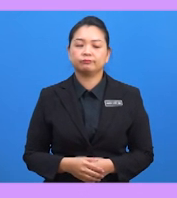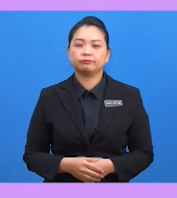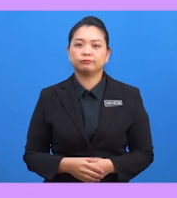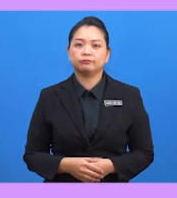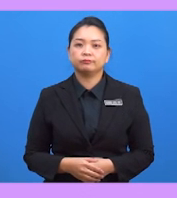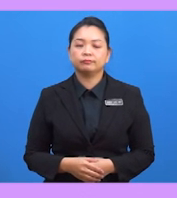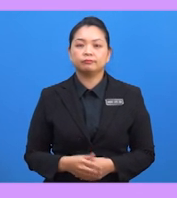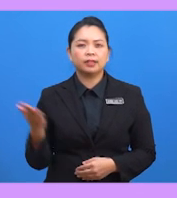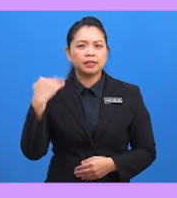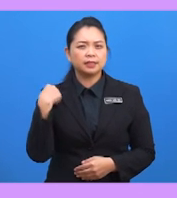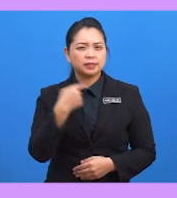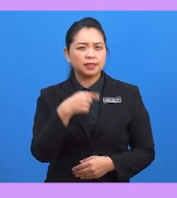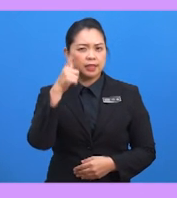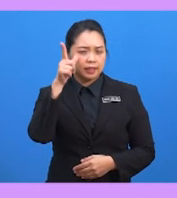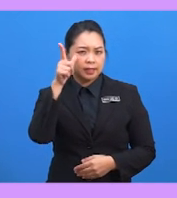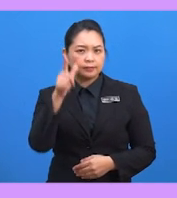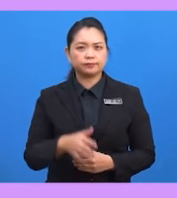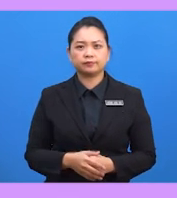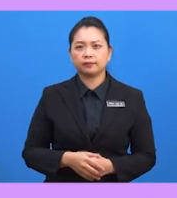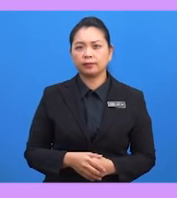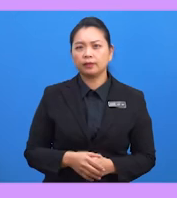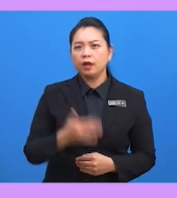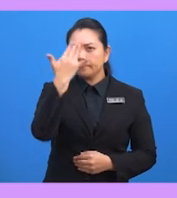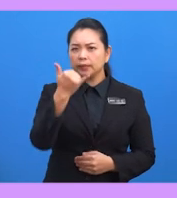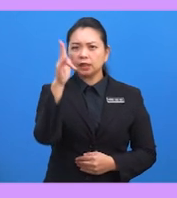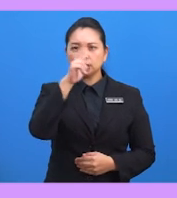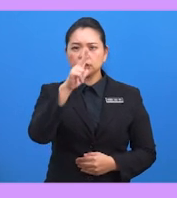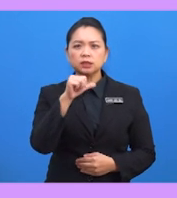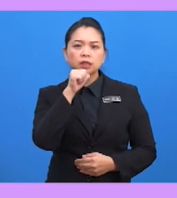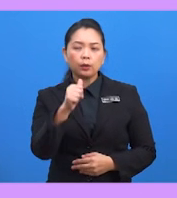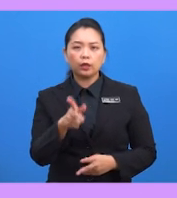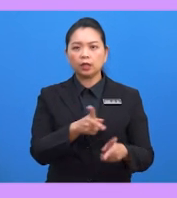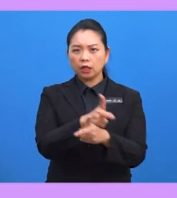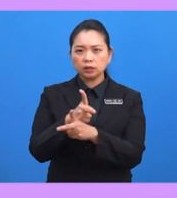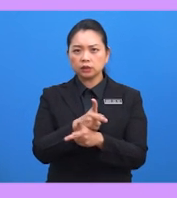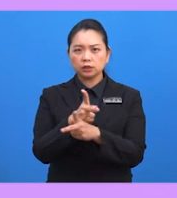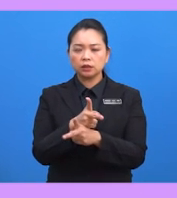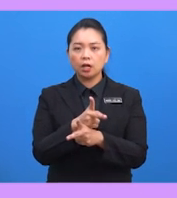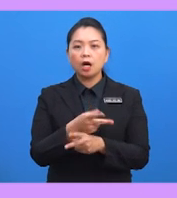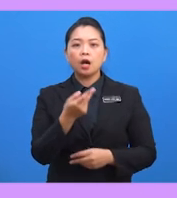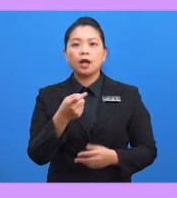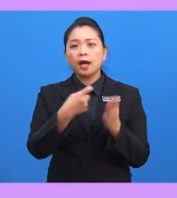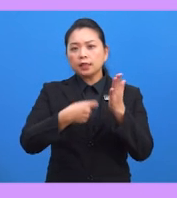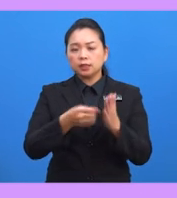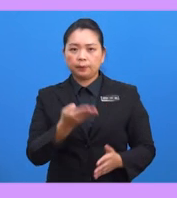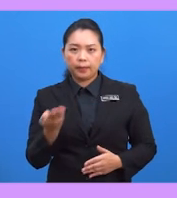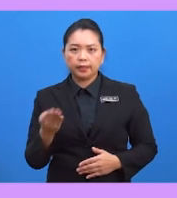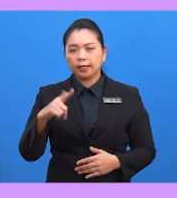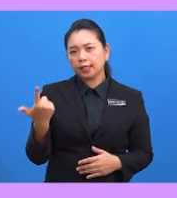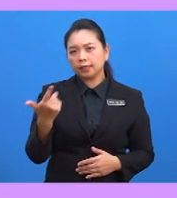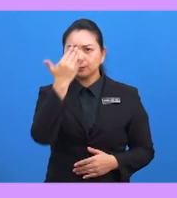Mari kita lihat soalan seterusnya. Mengapakah kerajaan tidak mengawal harga barang lain?